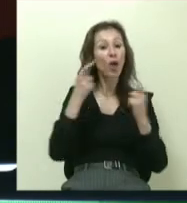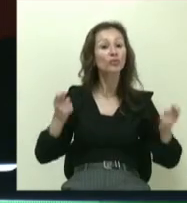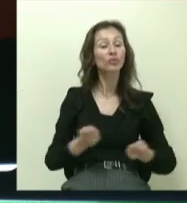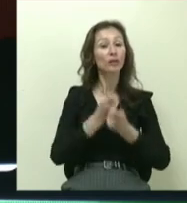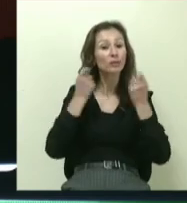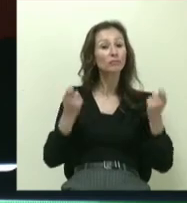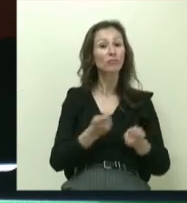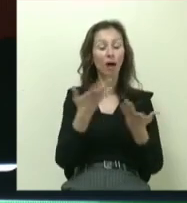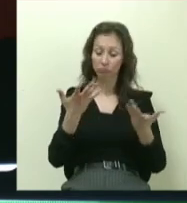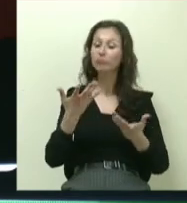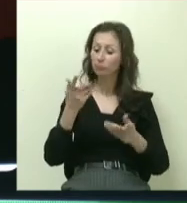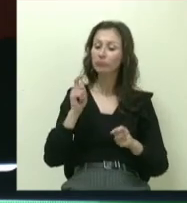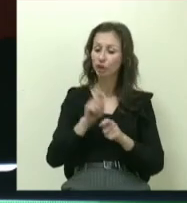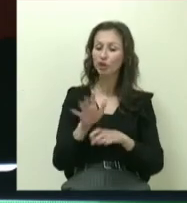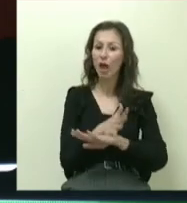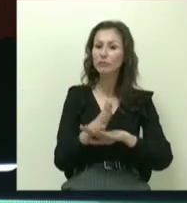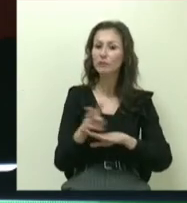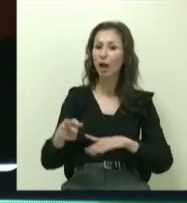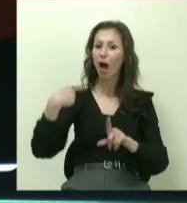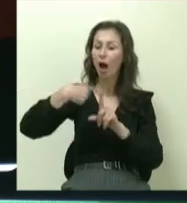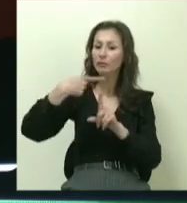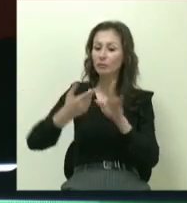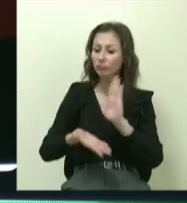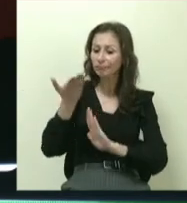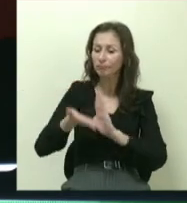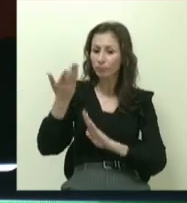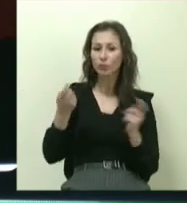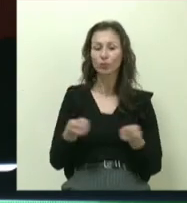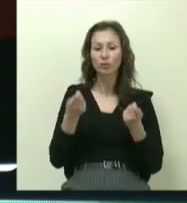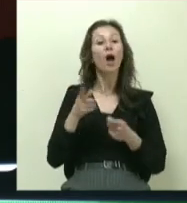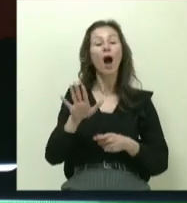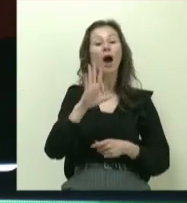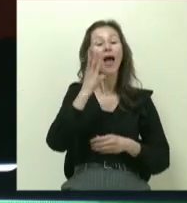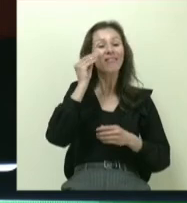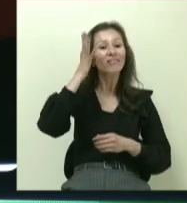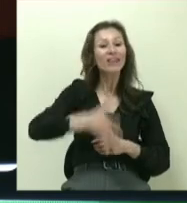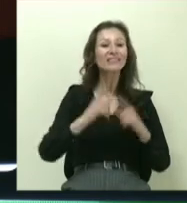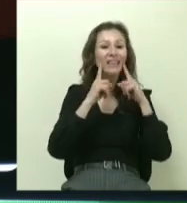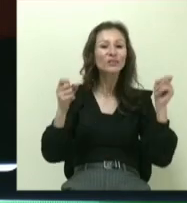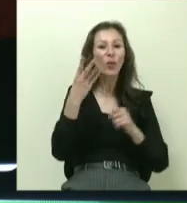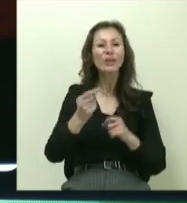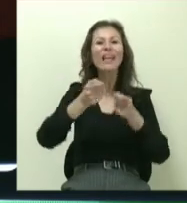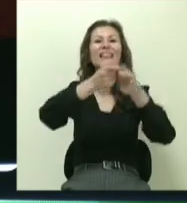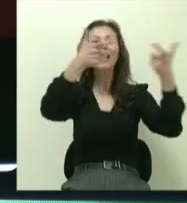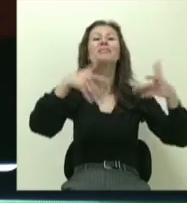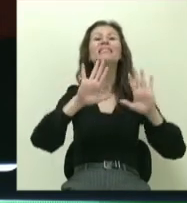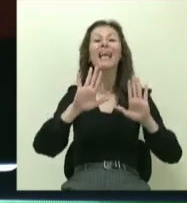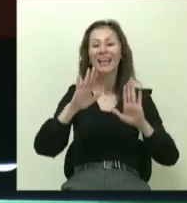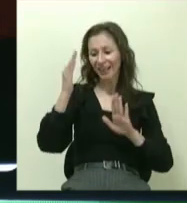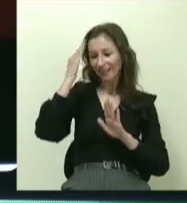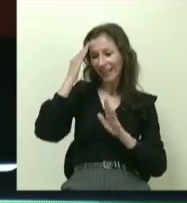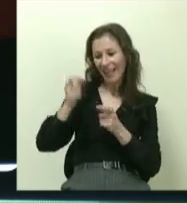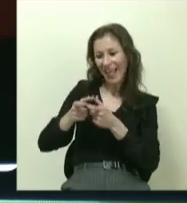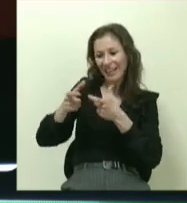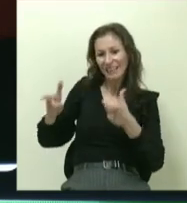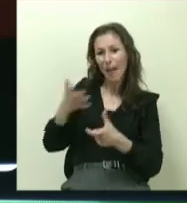işlevsel artıklar oluşturmaya çalışıyorlar fakat bundan en çok etkilenecek ülkeler gelişmişler değil Gelişmekte olan